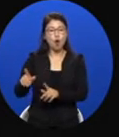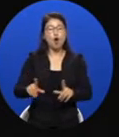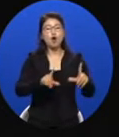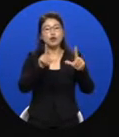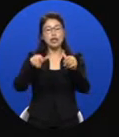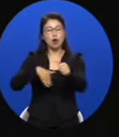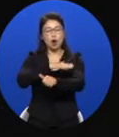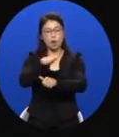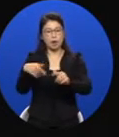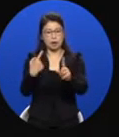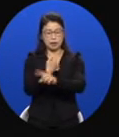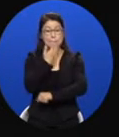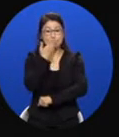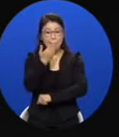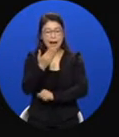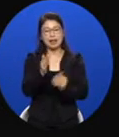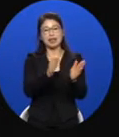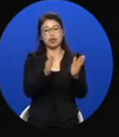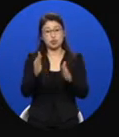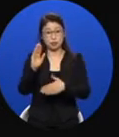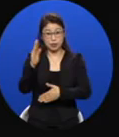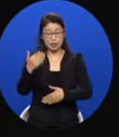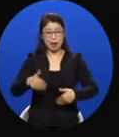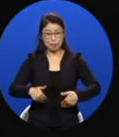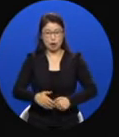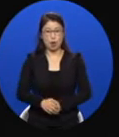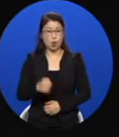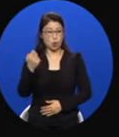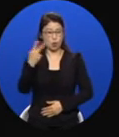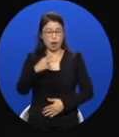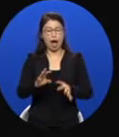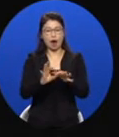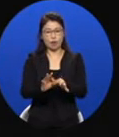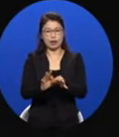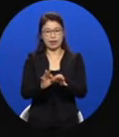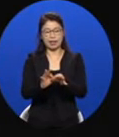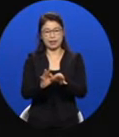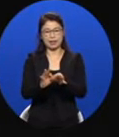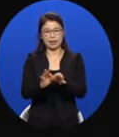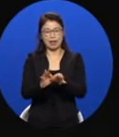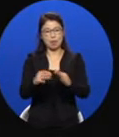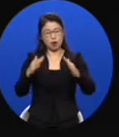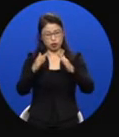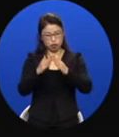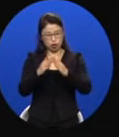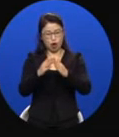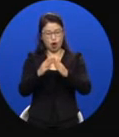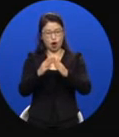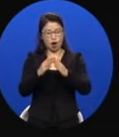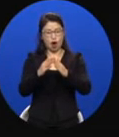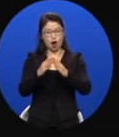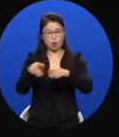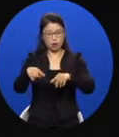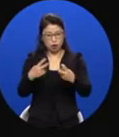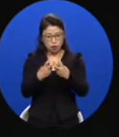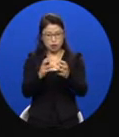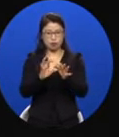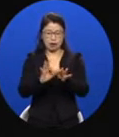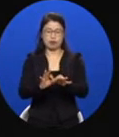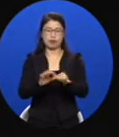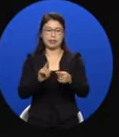여건도 개선할 수 있는 이런 것들이 만들어져야 겠고 또한 관련되어진 이제 주거대책과 관련되어져서는